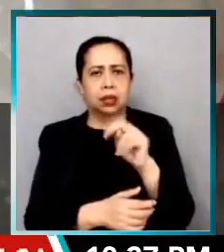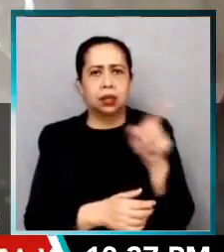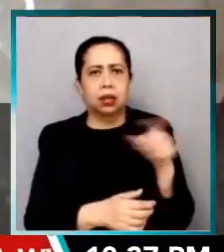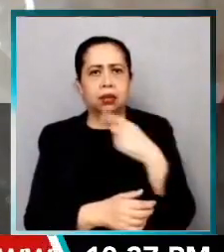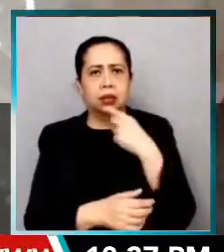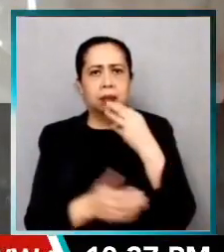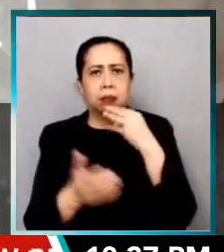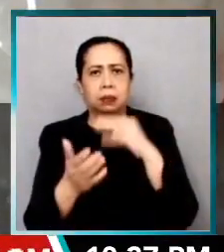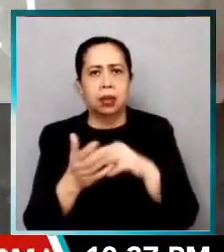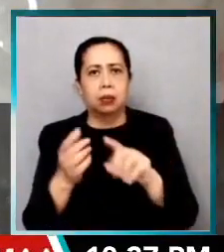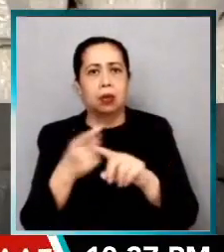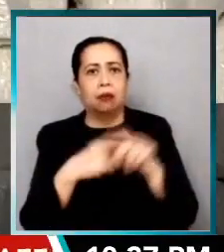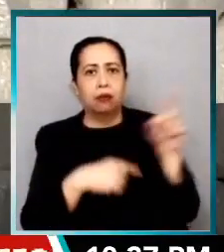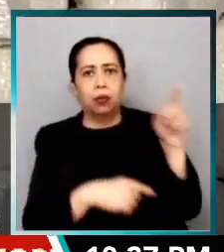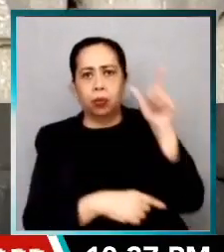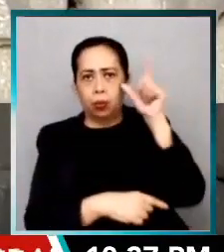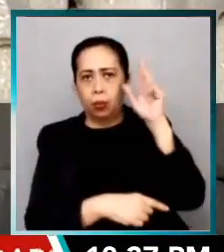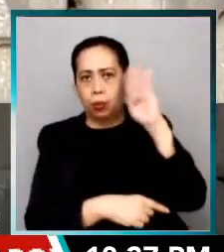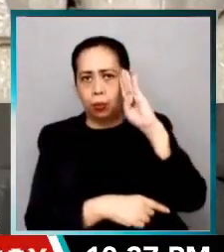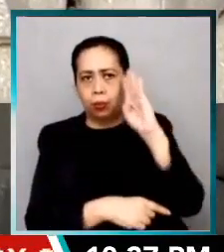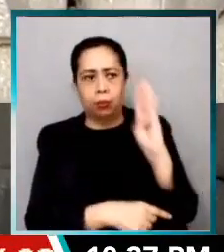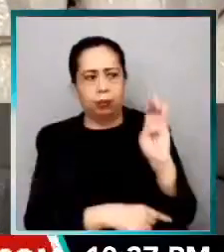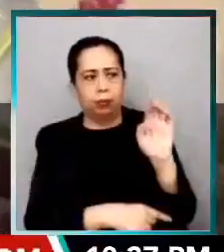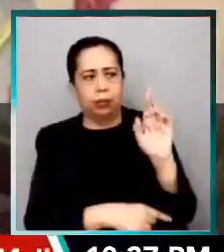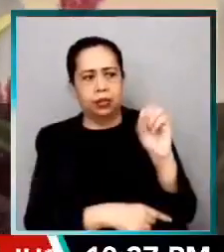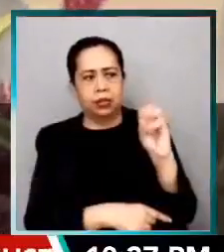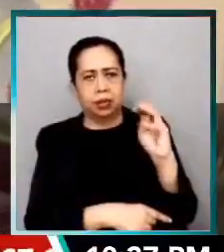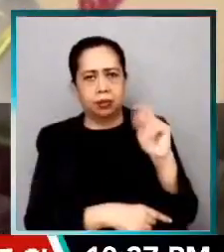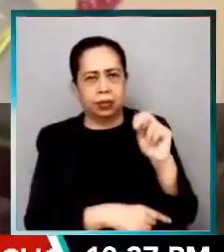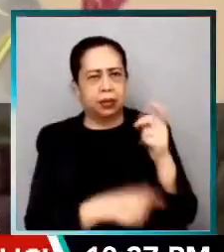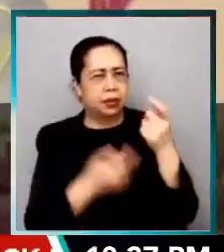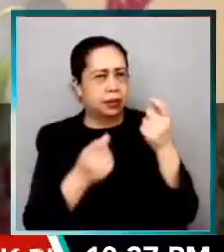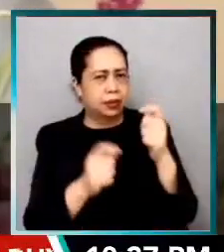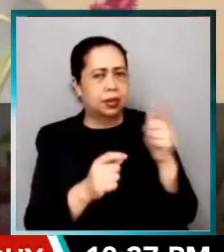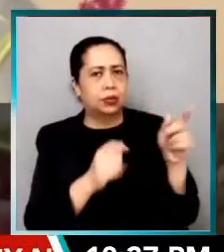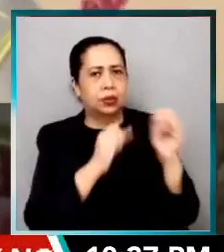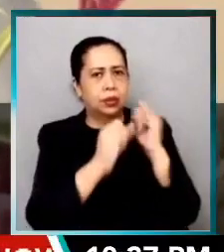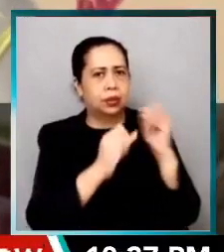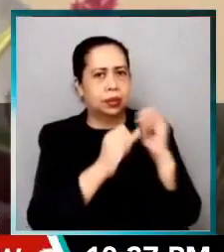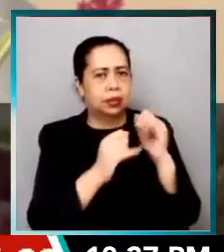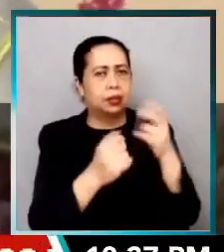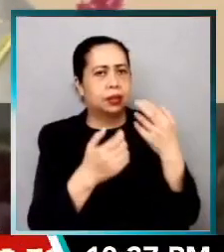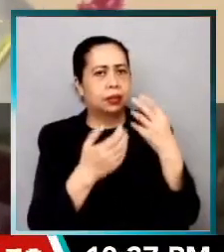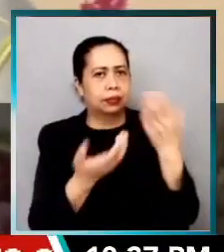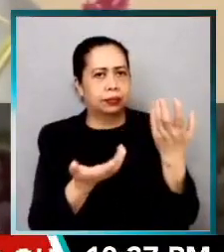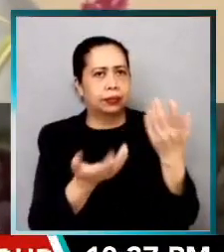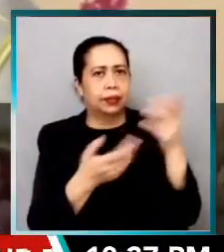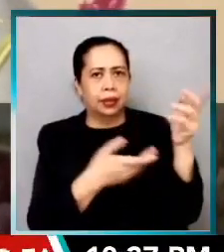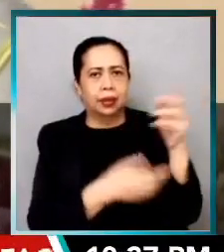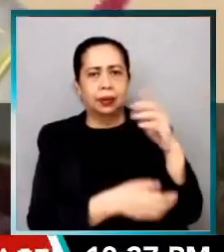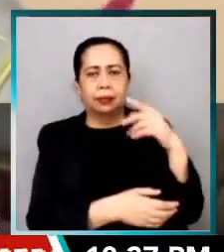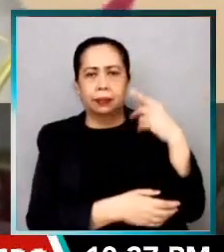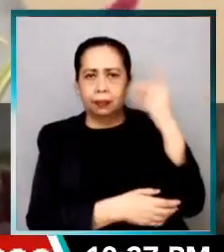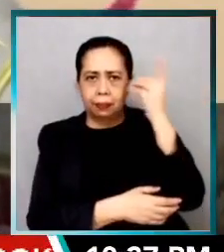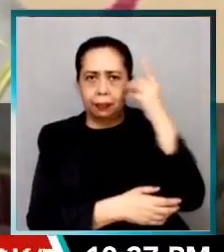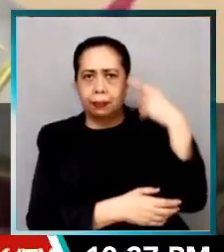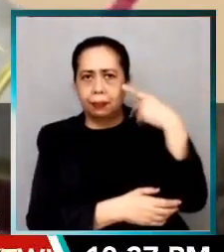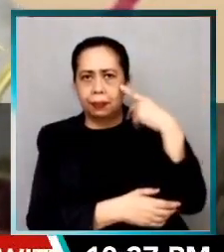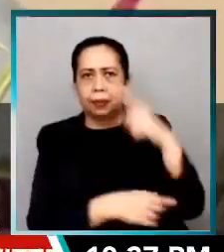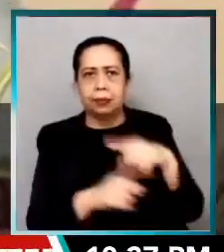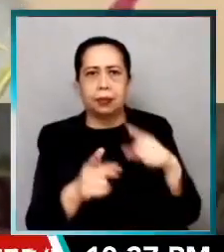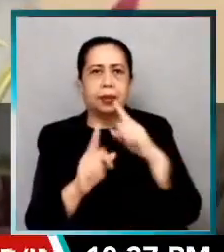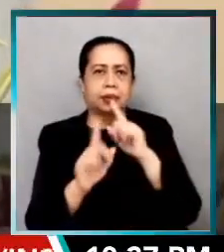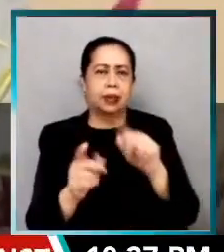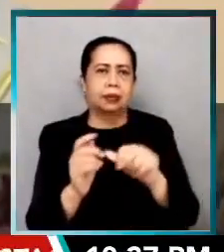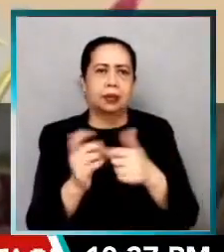mula kay Bersamin. Sinusubukan pa ng GMA Integrated News na kunan ng panig si Panganiban. Pero nauna na niyang iginiit na